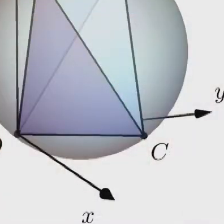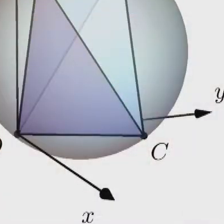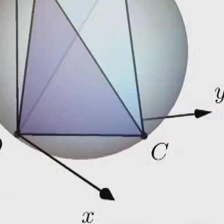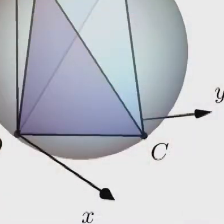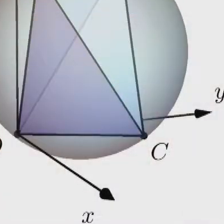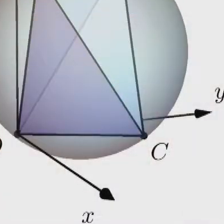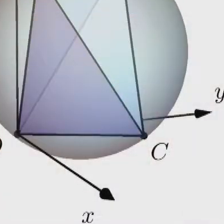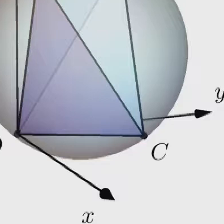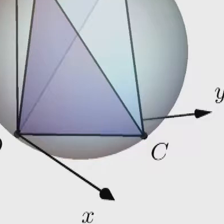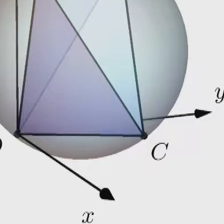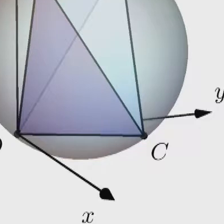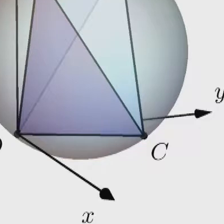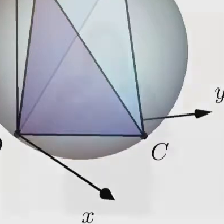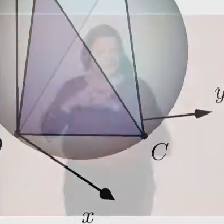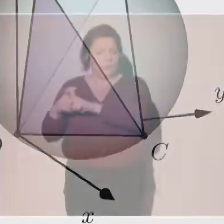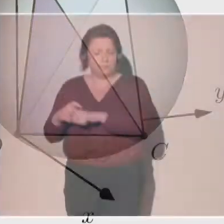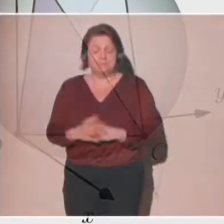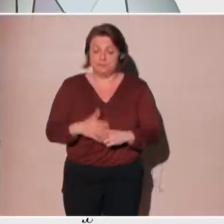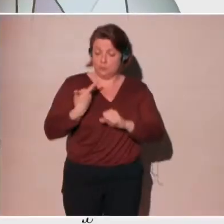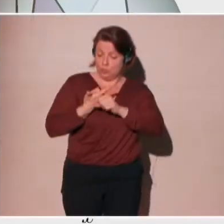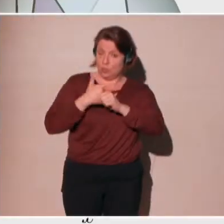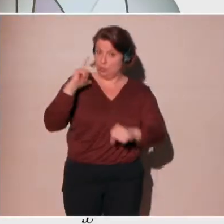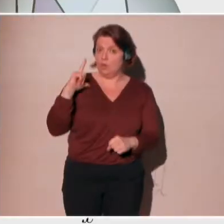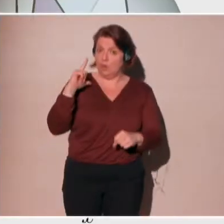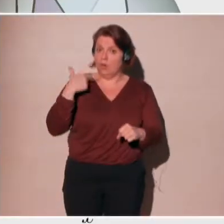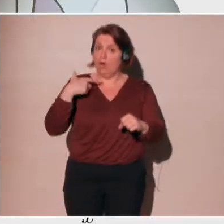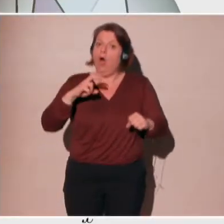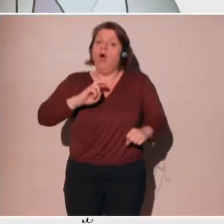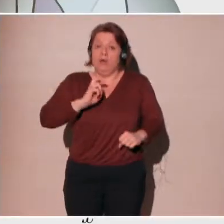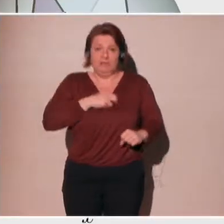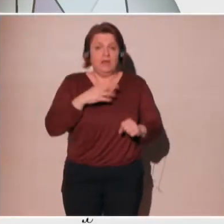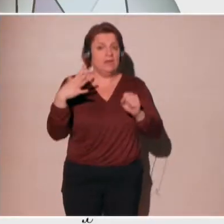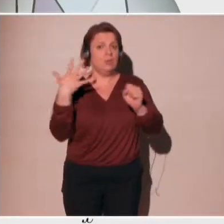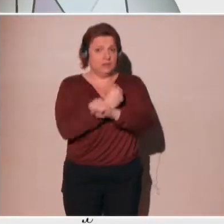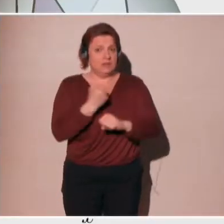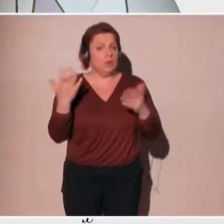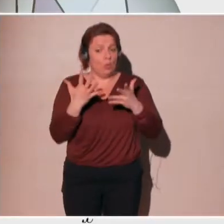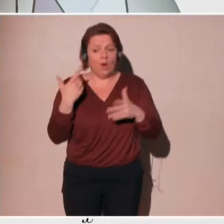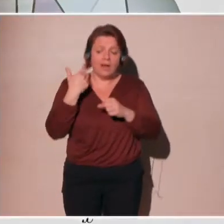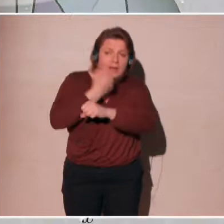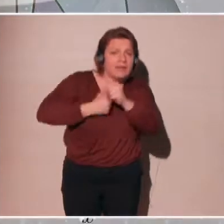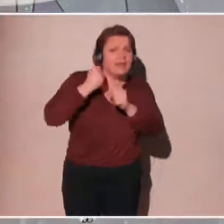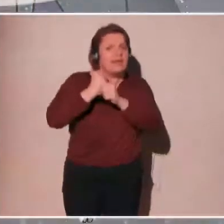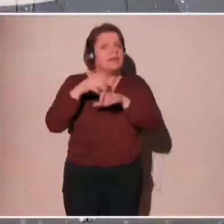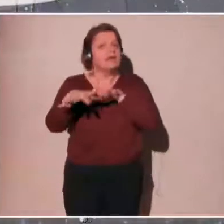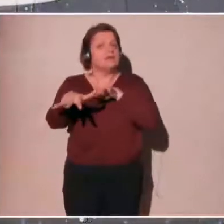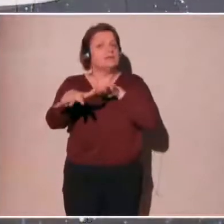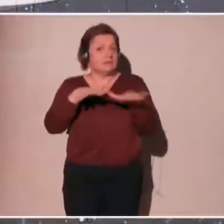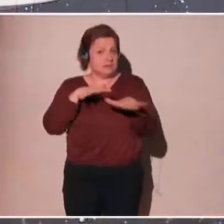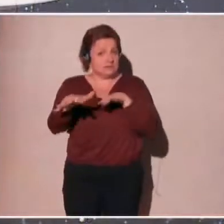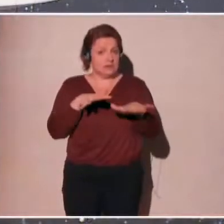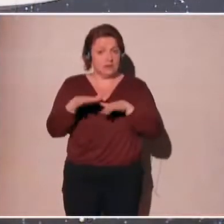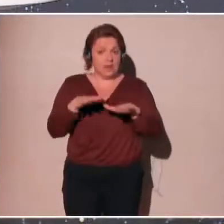arithmétique de base. Et il y a 2 ans, nous avons enfin réussi à créer un système qui